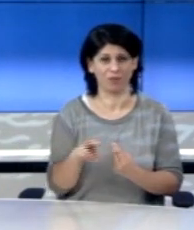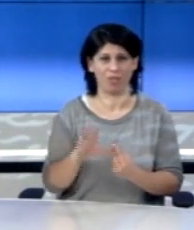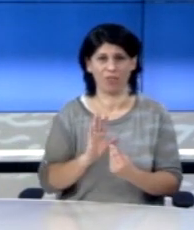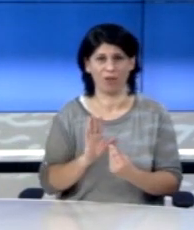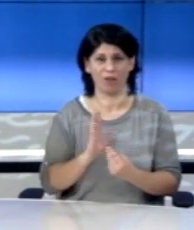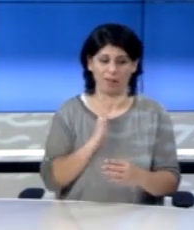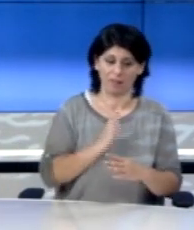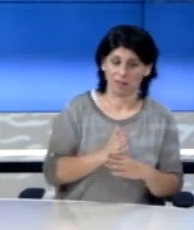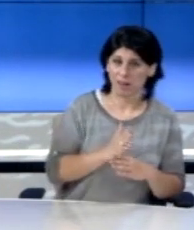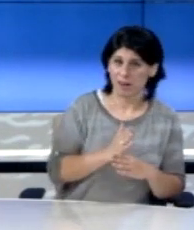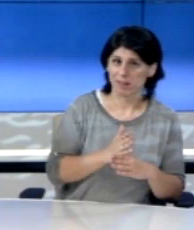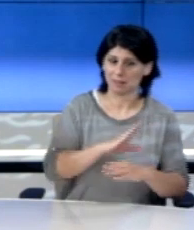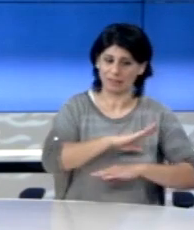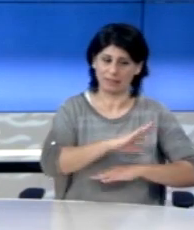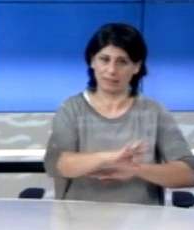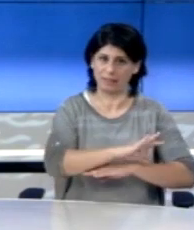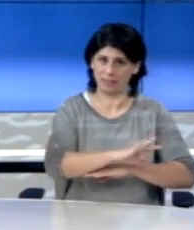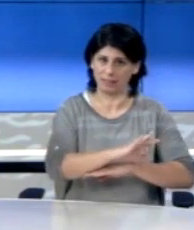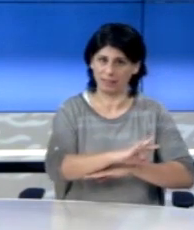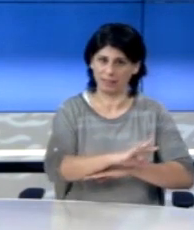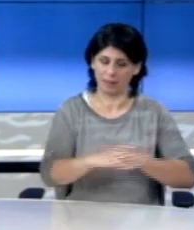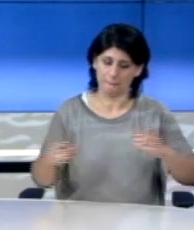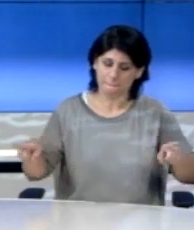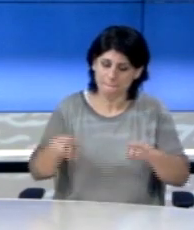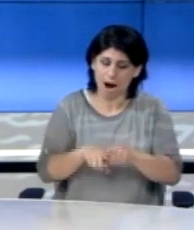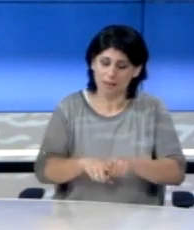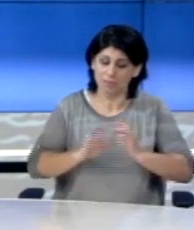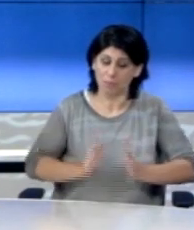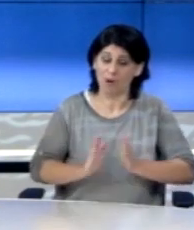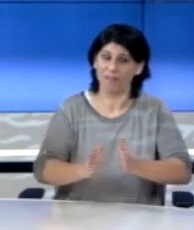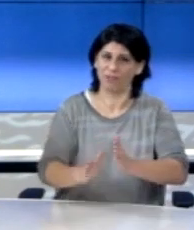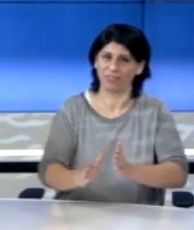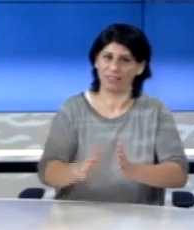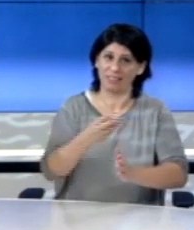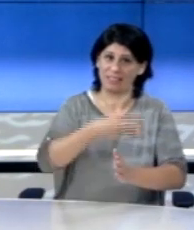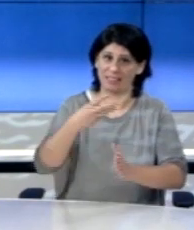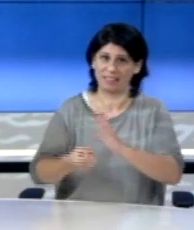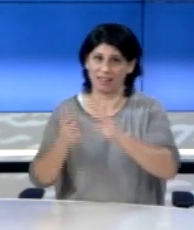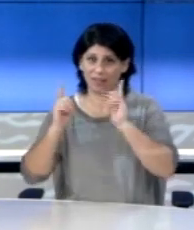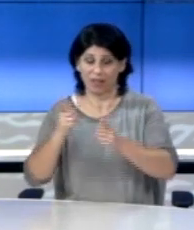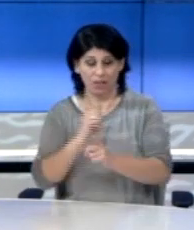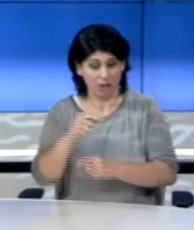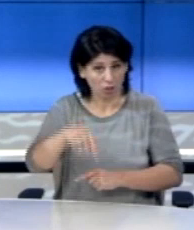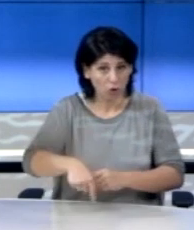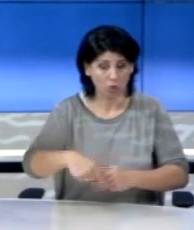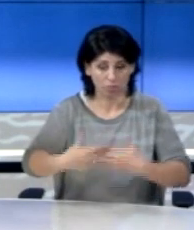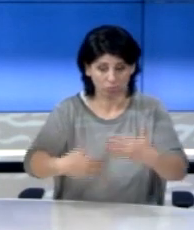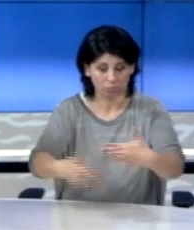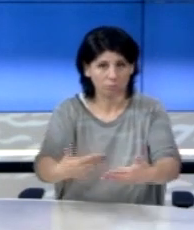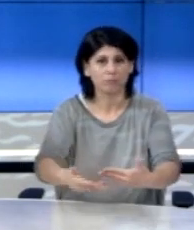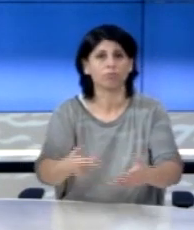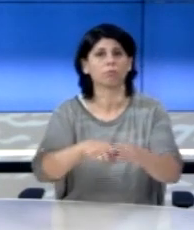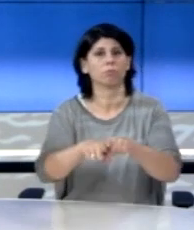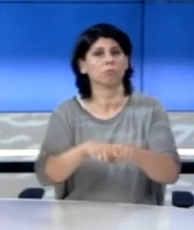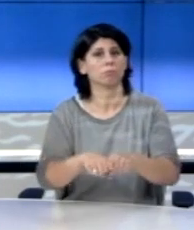να αποκρύψουν τη στρατηγική του σύμπλευση, ιδιαίτερα τώρα μπροστά στις εξελίξεις που